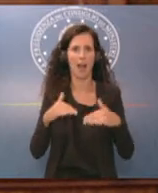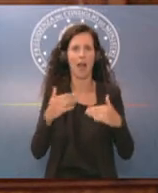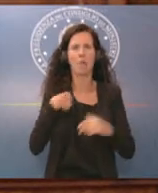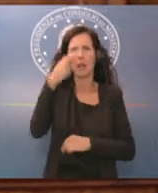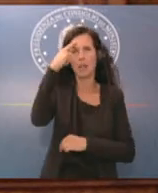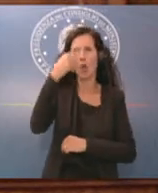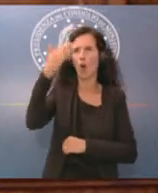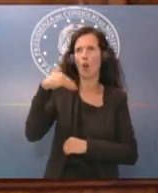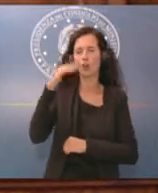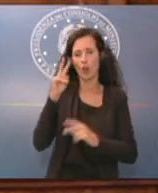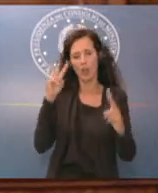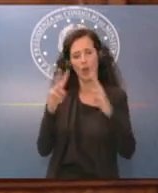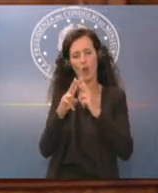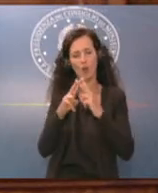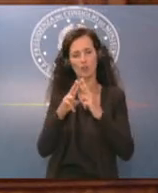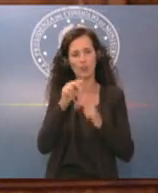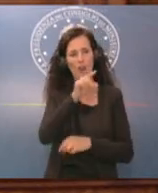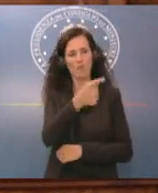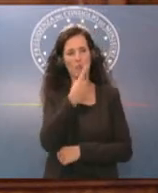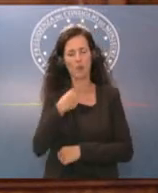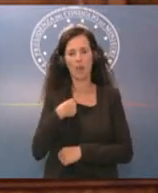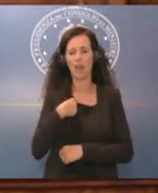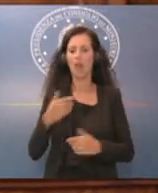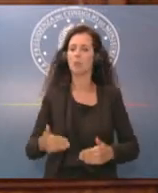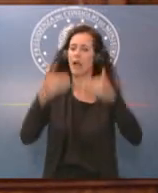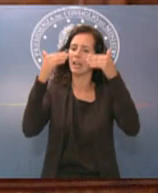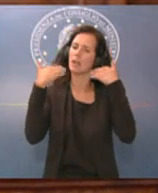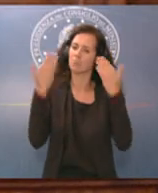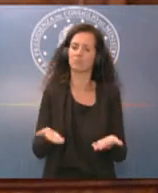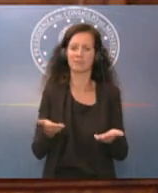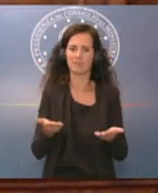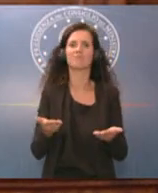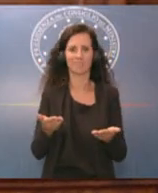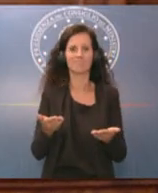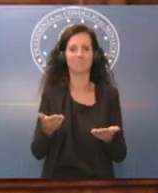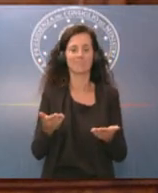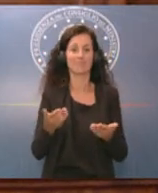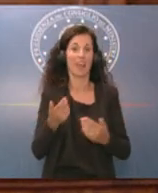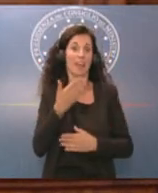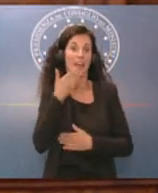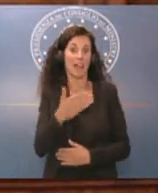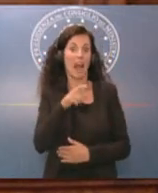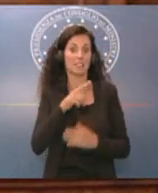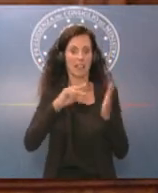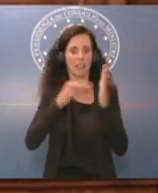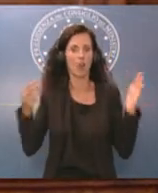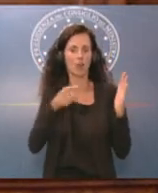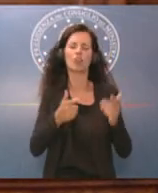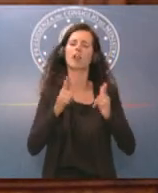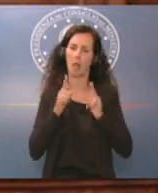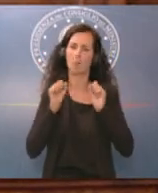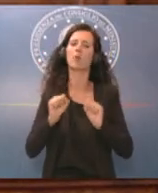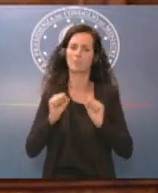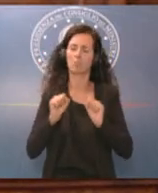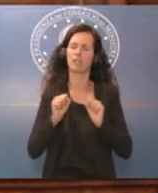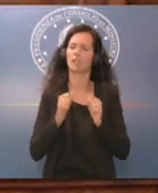incontri dove mi dicessi, no, l'abbattimento delle barriere. Il mondo della tecnologia ci permetterà